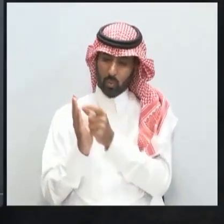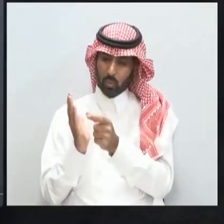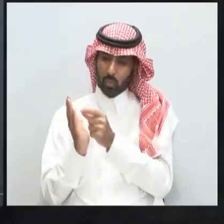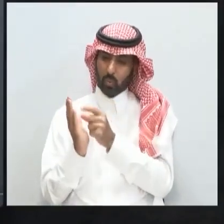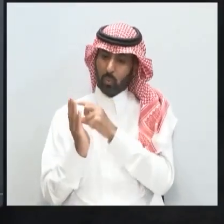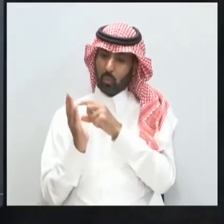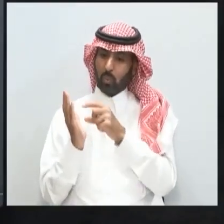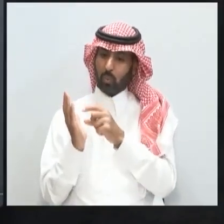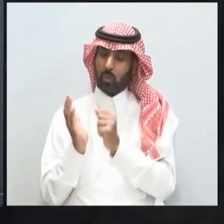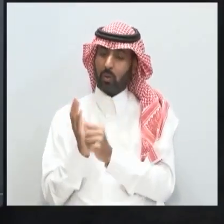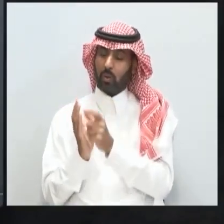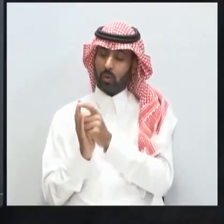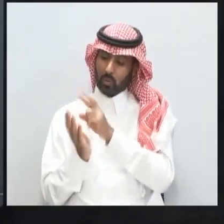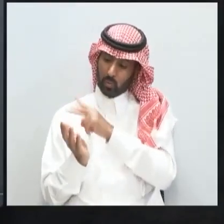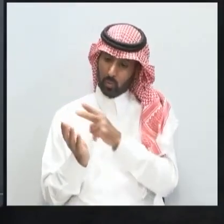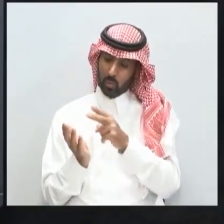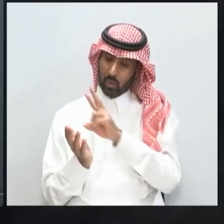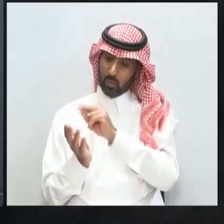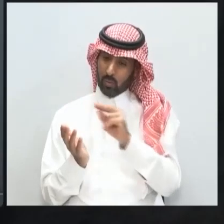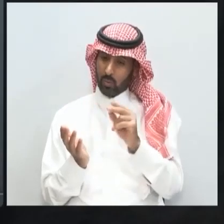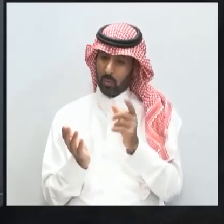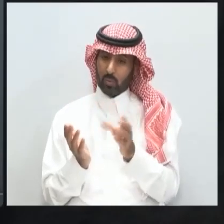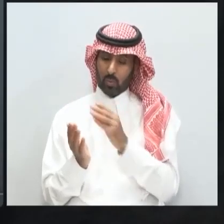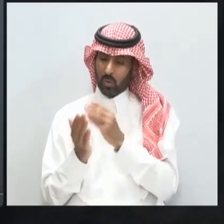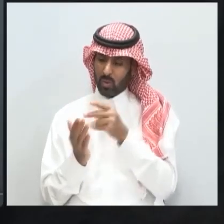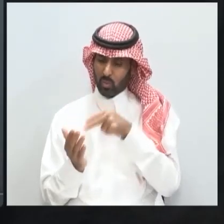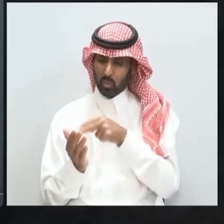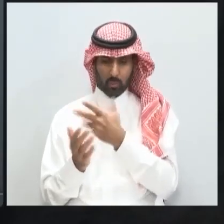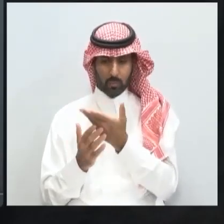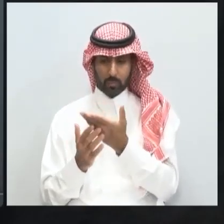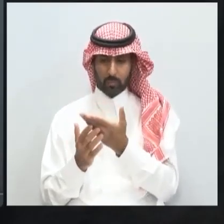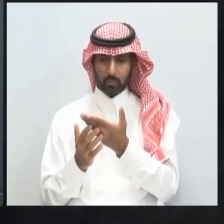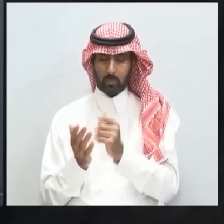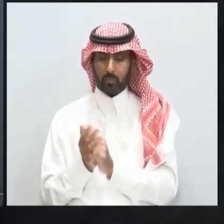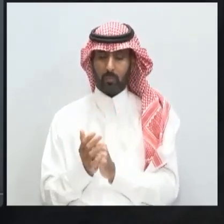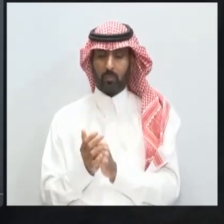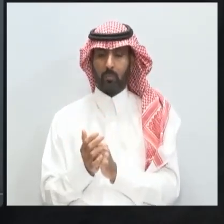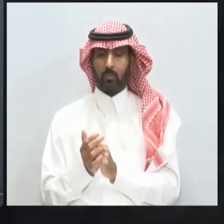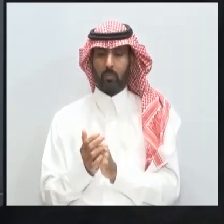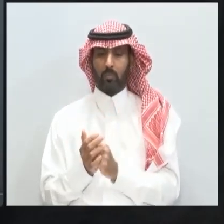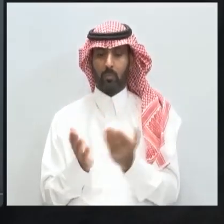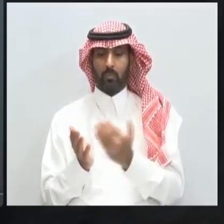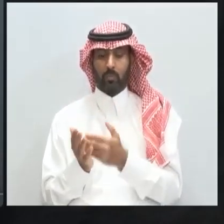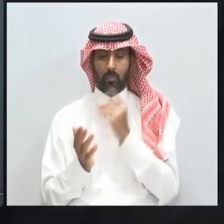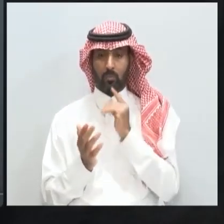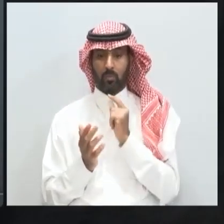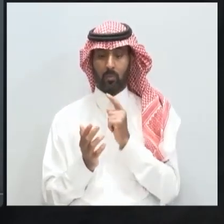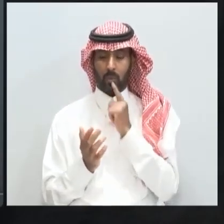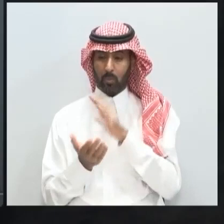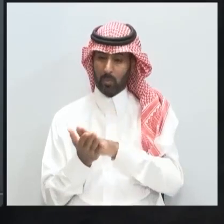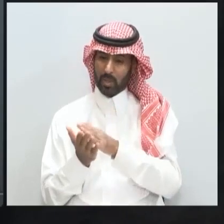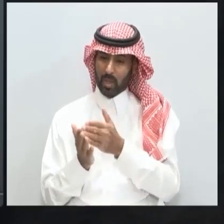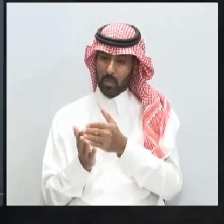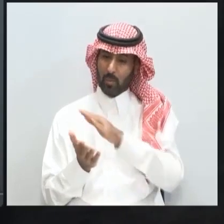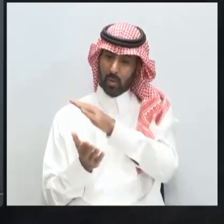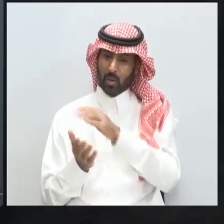من ناحيه المتشابه كذلك من ناحيه دفع الشبه عن كتاب الله تعالى كذلك من ناحيه الناسخ والمنسوخ